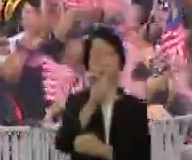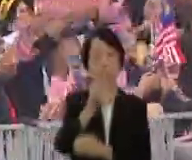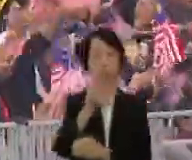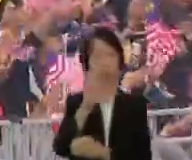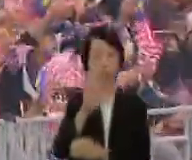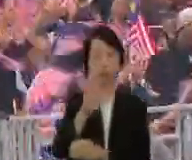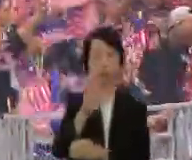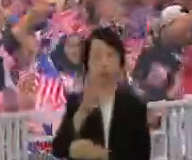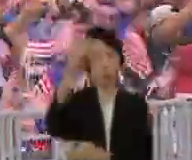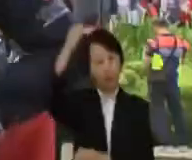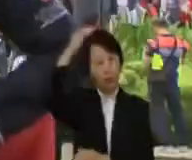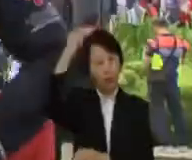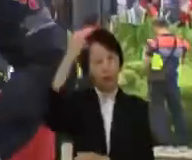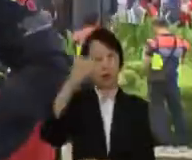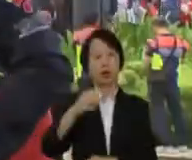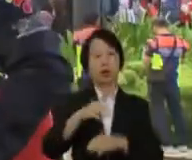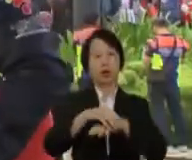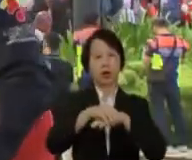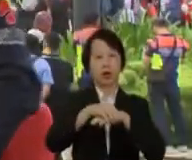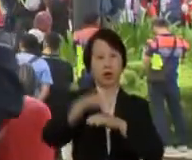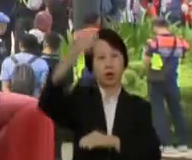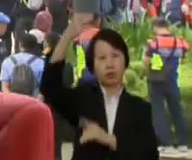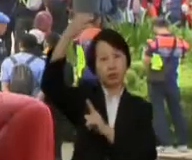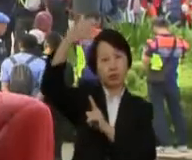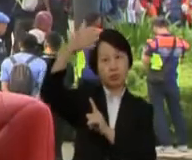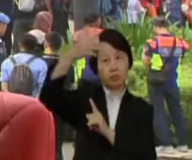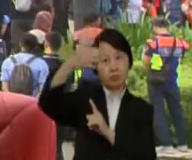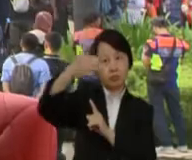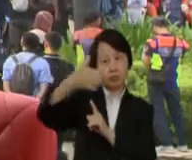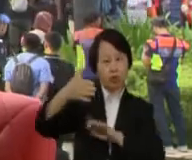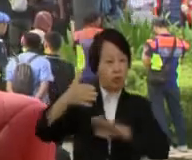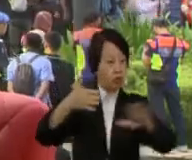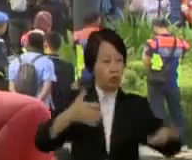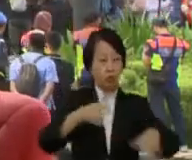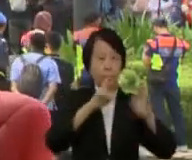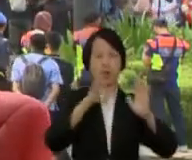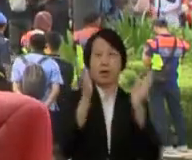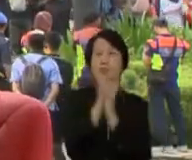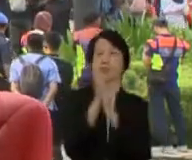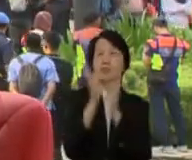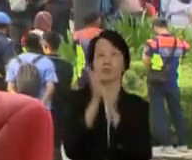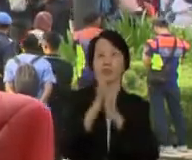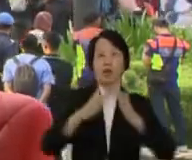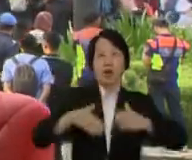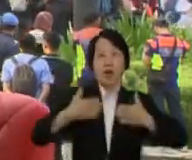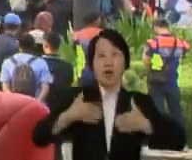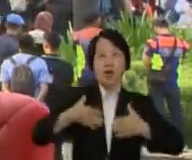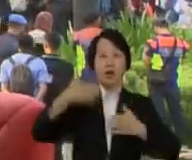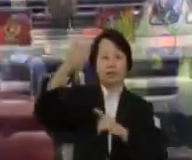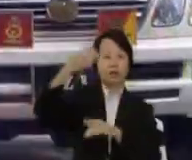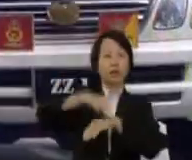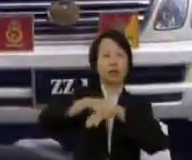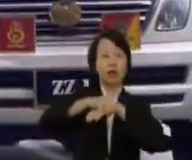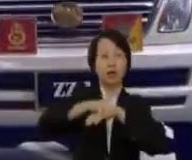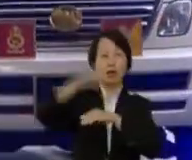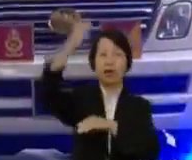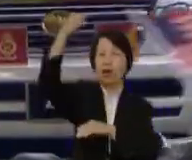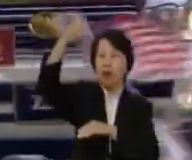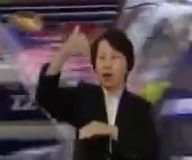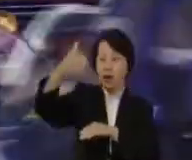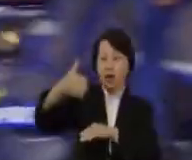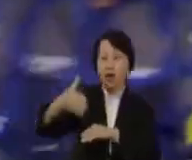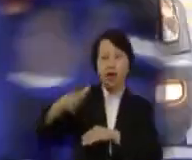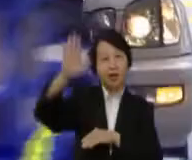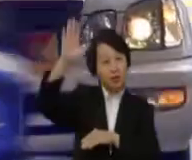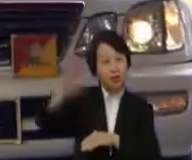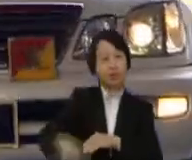Penurunan bendera Union Jack telah pun disambut dengan tepukan gemuruh oleh rakyat yang datang ke Dataran Merdeka, pada waktu itu